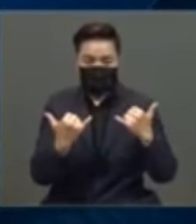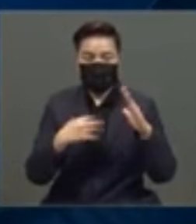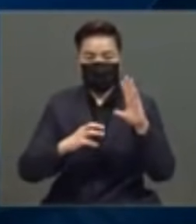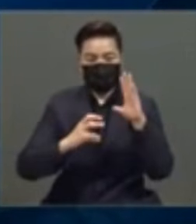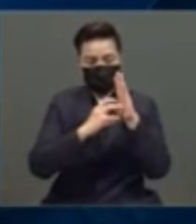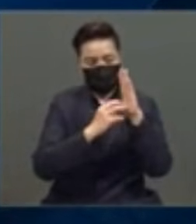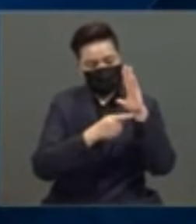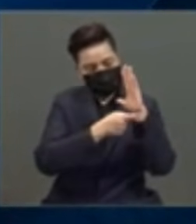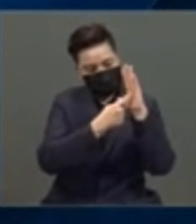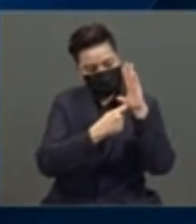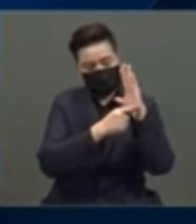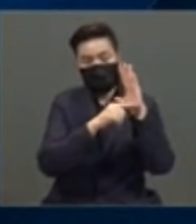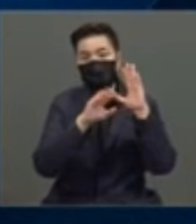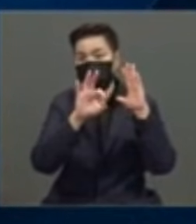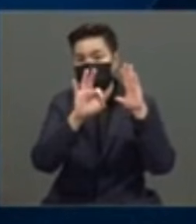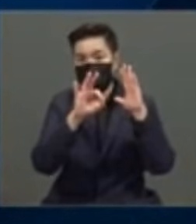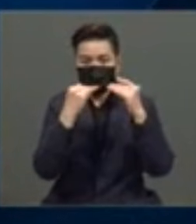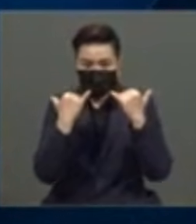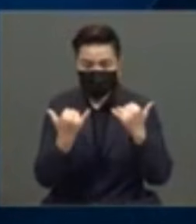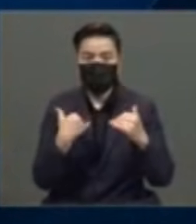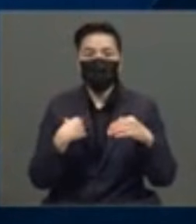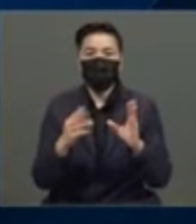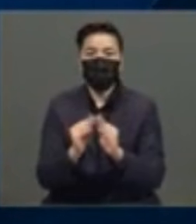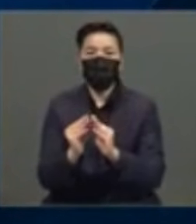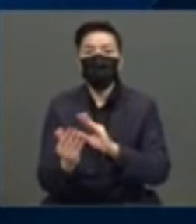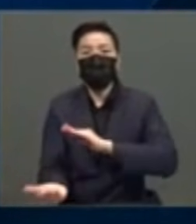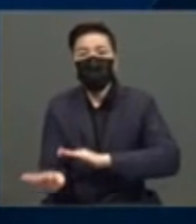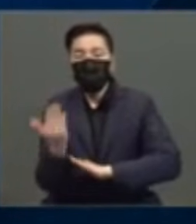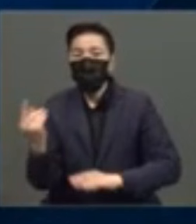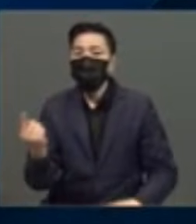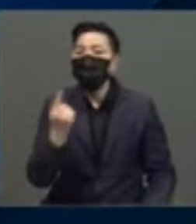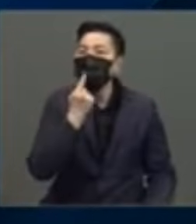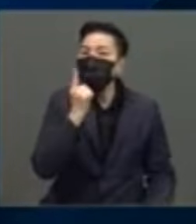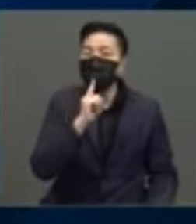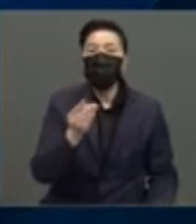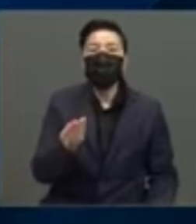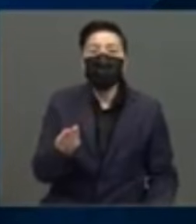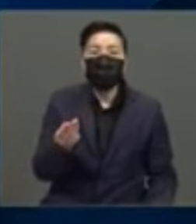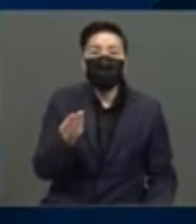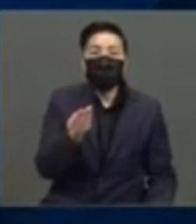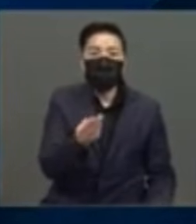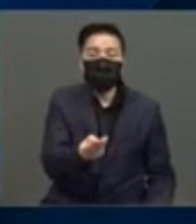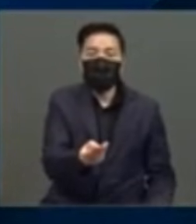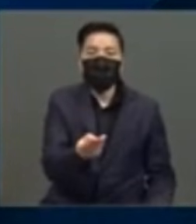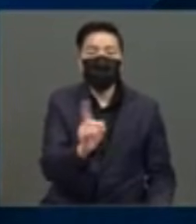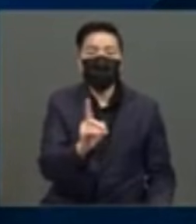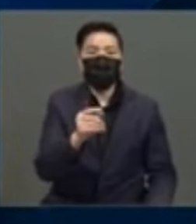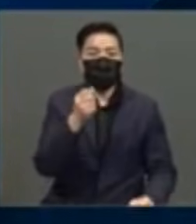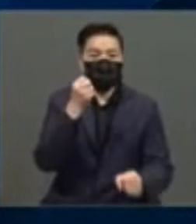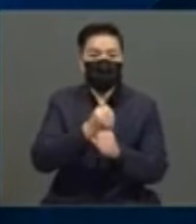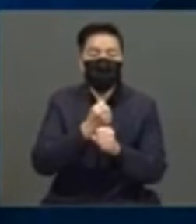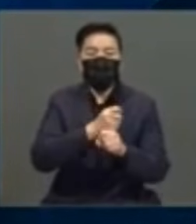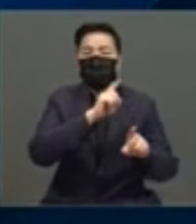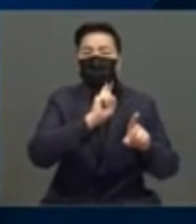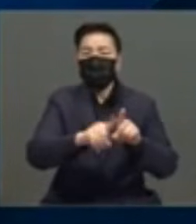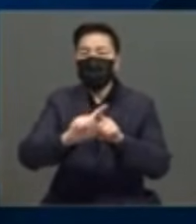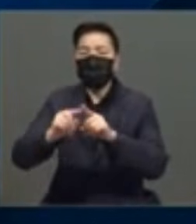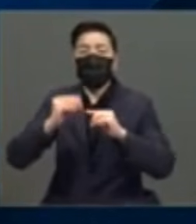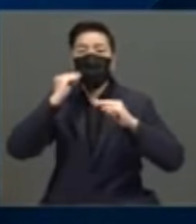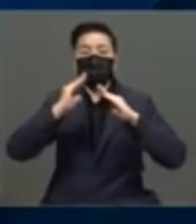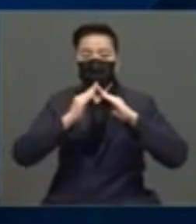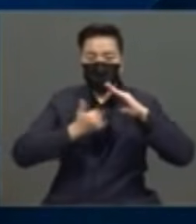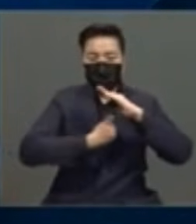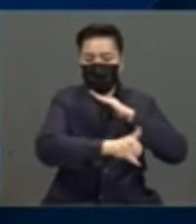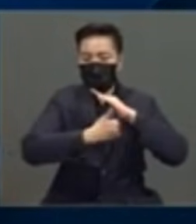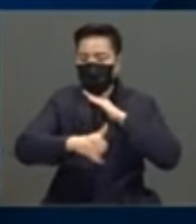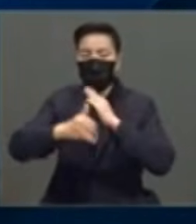ภาคกลางเนี่ยนะครับในที่ประชุมเมื่อเช้านี้บอกว่าให้งดภารกิจที่จะต้องเดินทางออกนอกเ